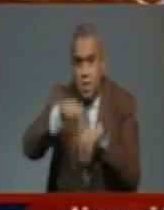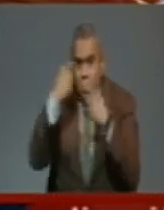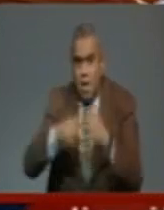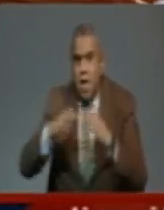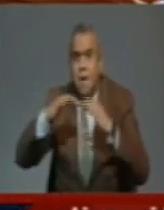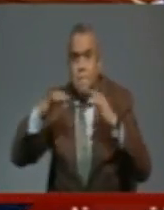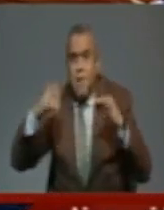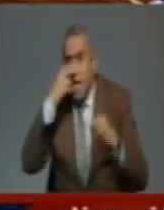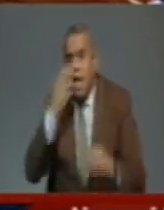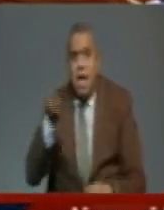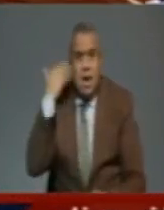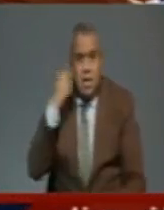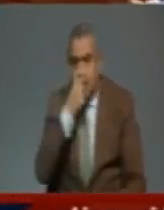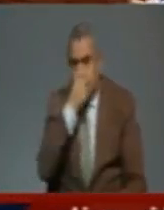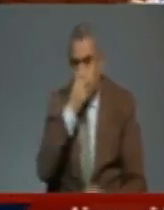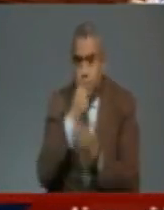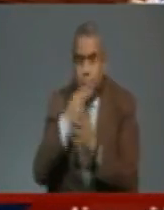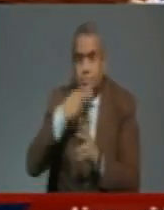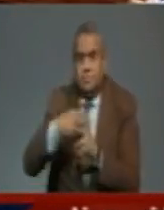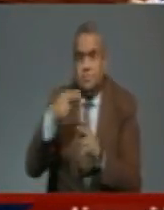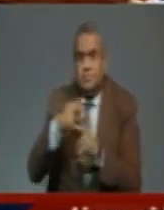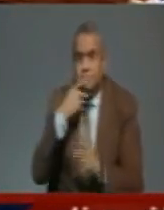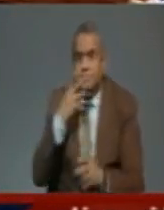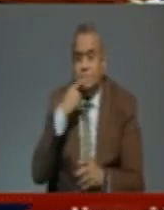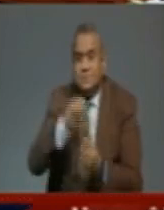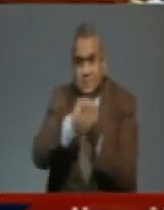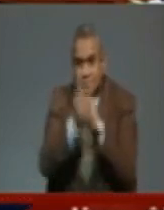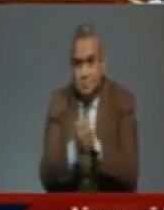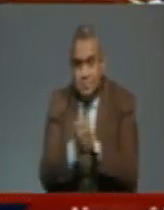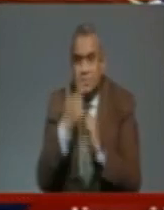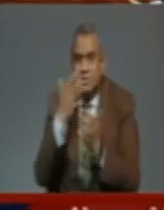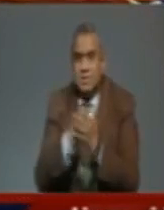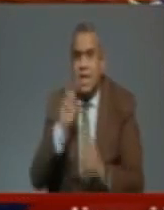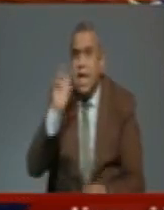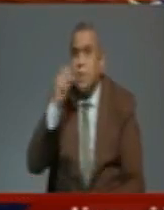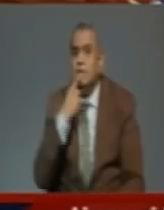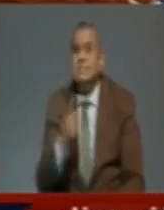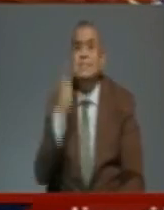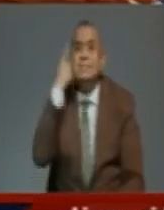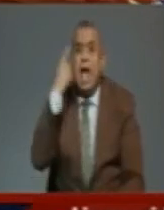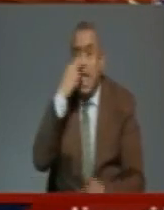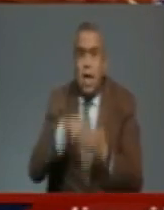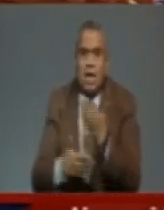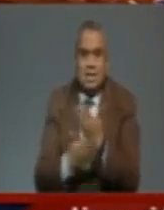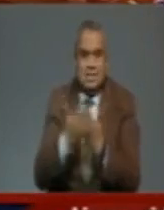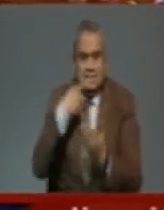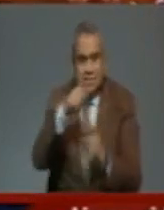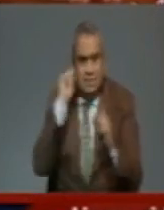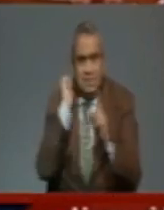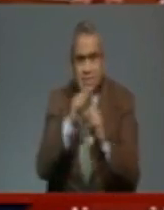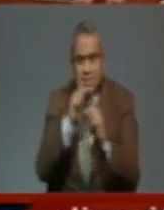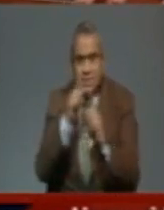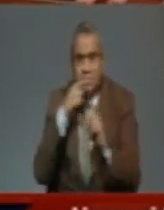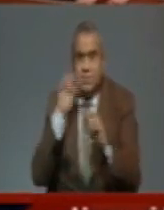موجود استمر على كده بدون تغيير 25 سنه بالظبط يا فندم. طيب انا بس بقول كده ليه، لان